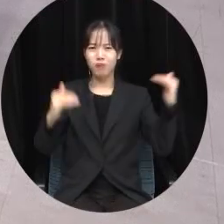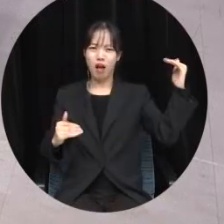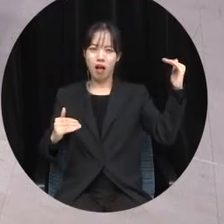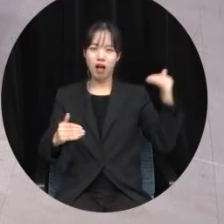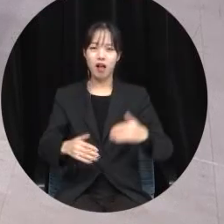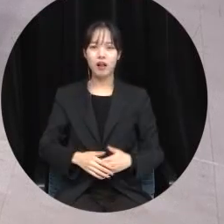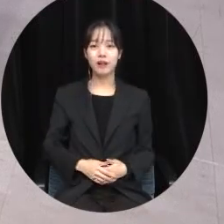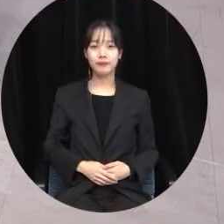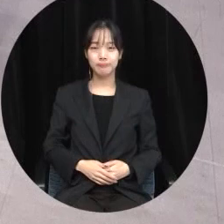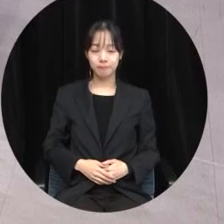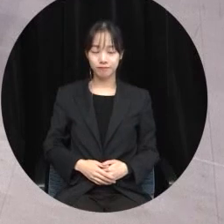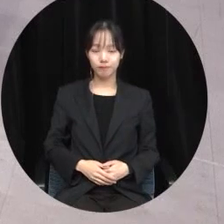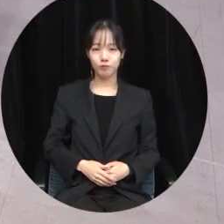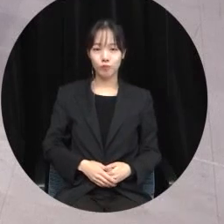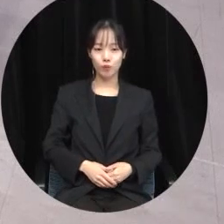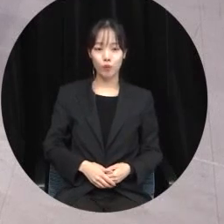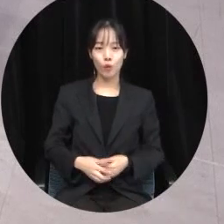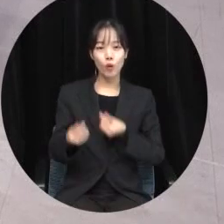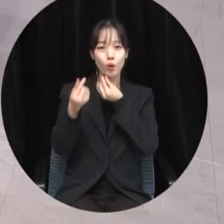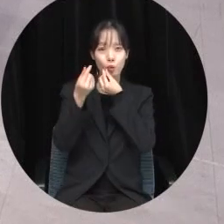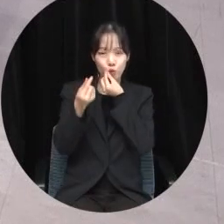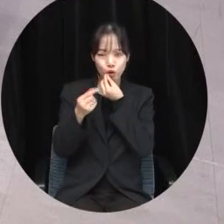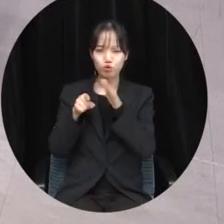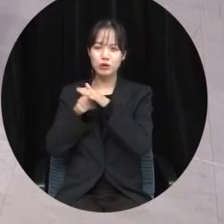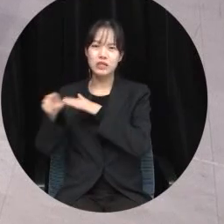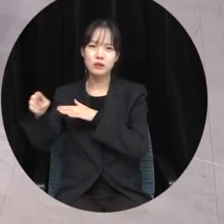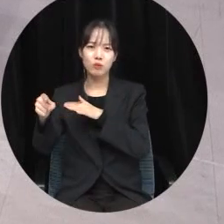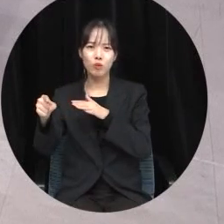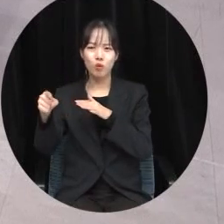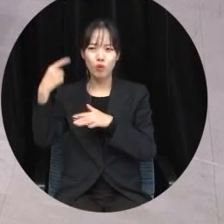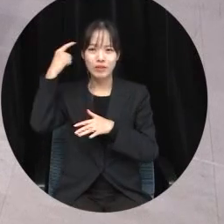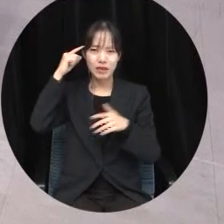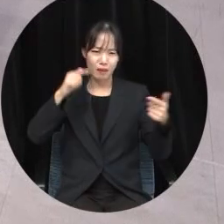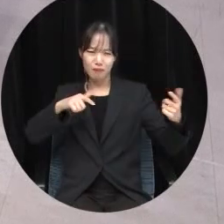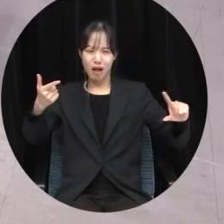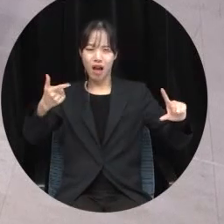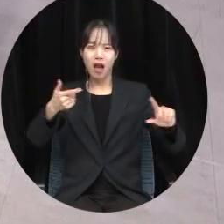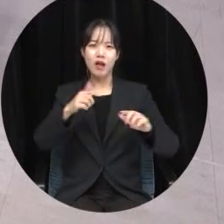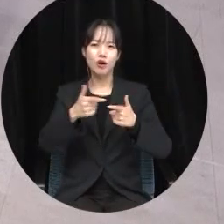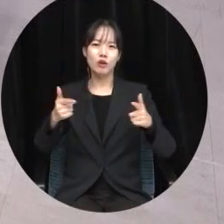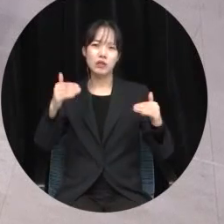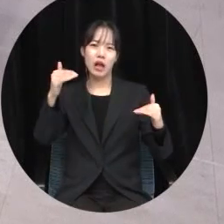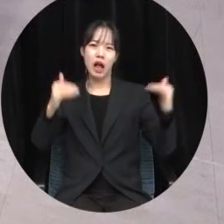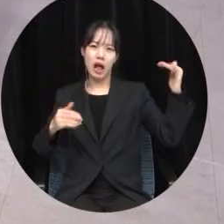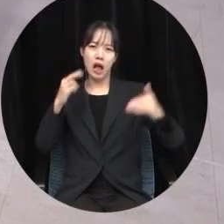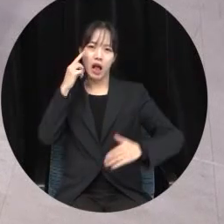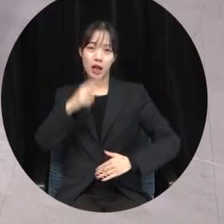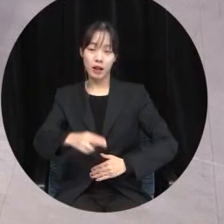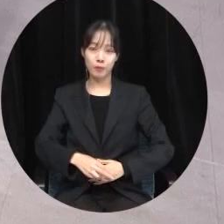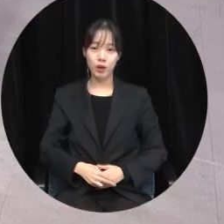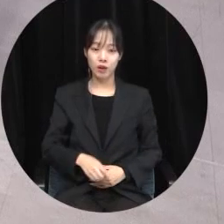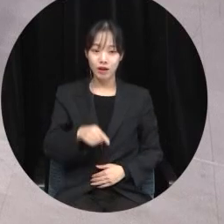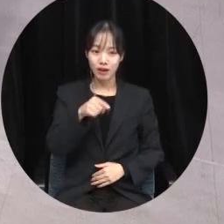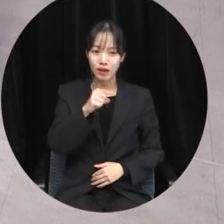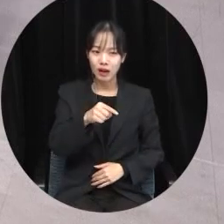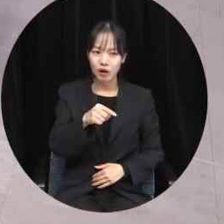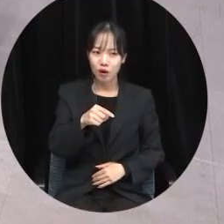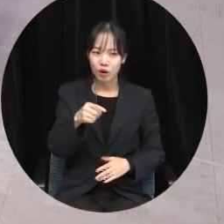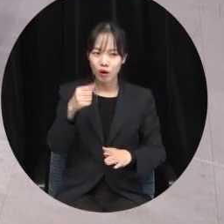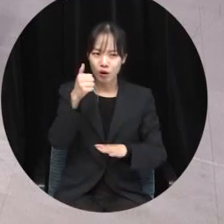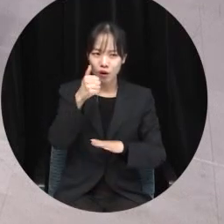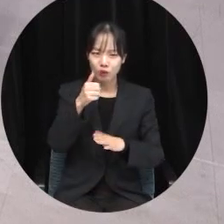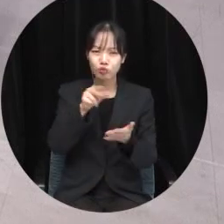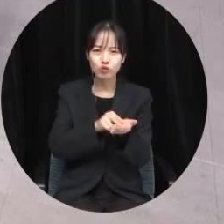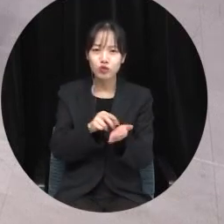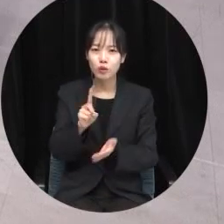양극화, 보수와 진보의 이념 양극화 등이 대표적입니다. 양극화 문제는 사회의 통합을